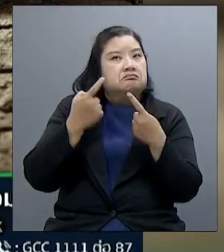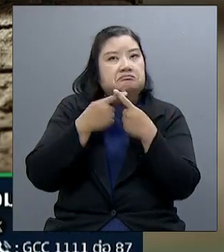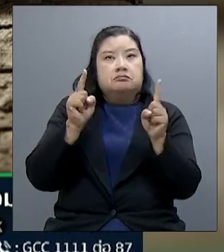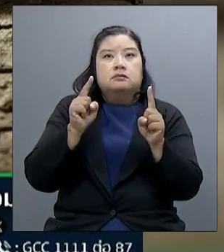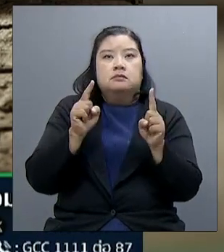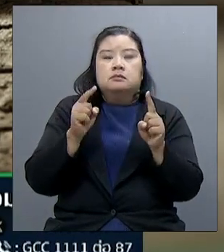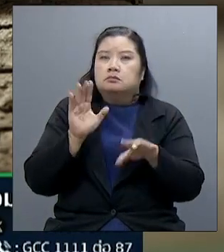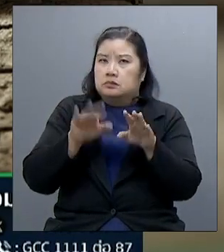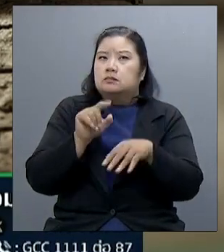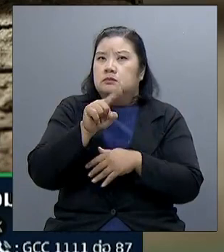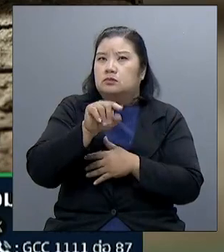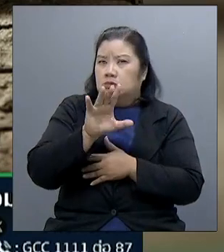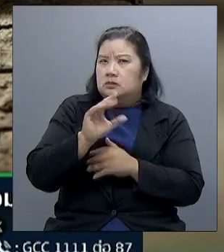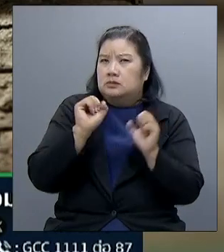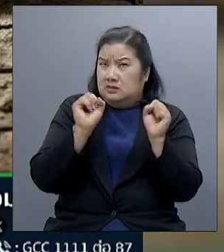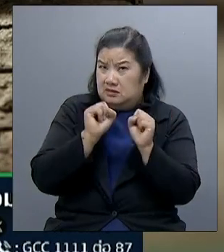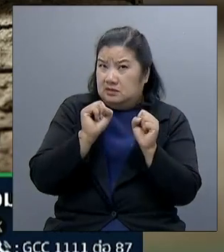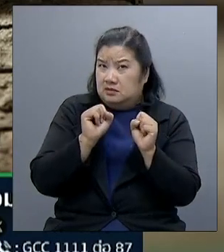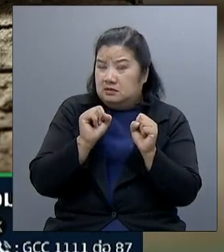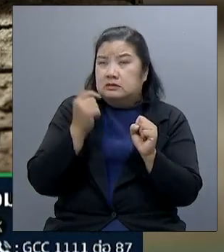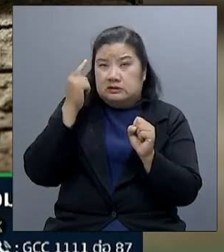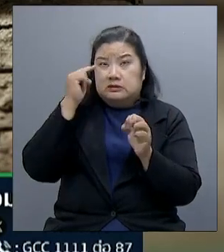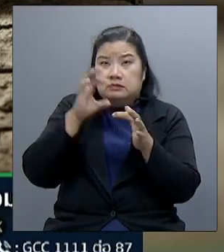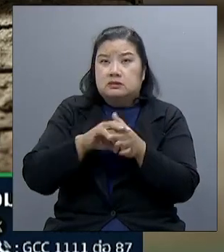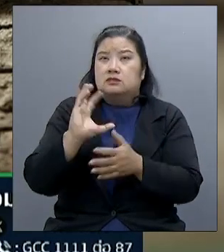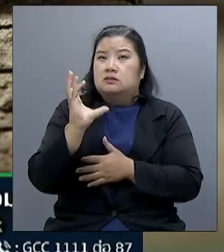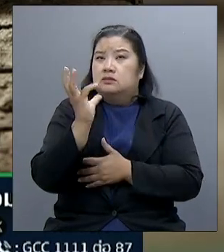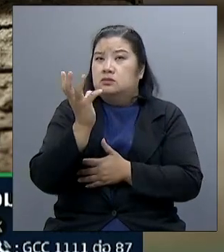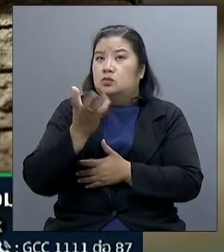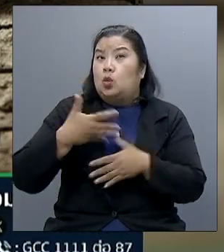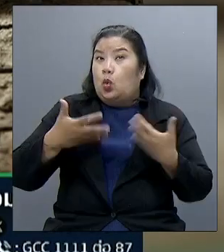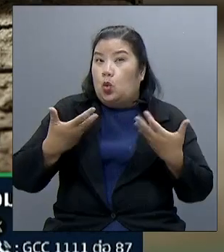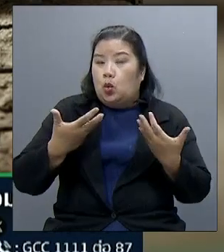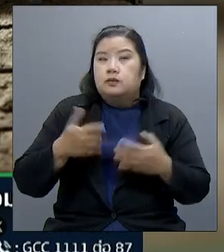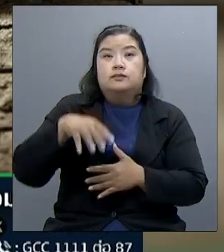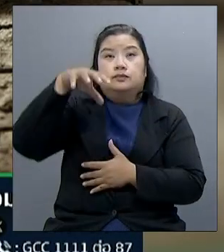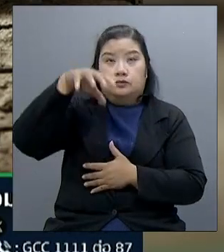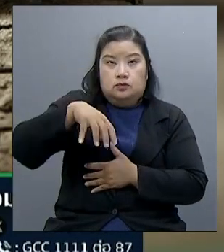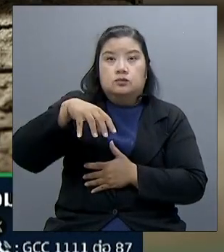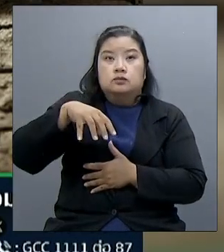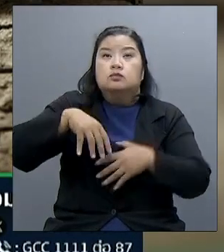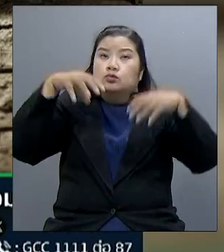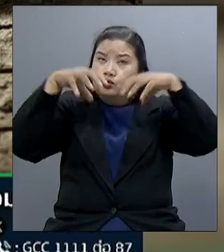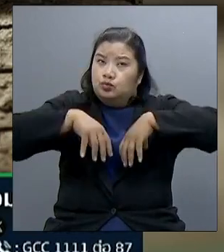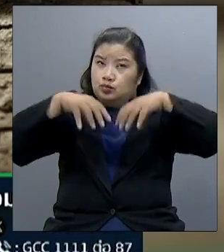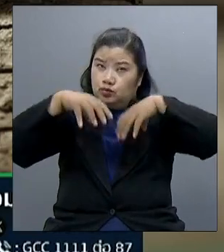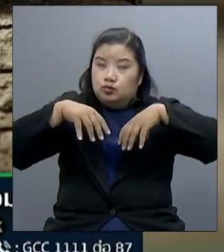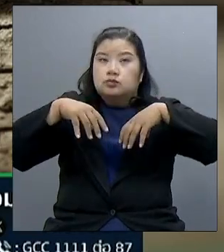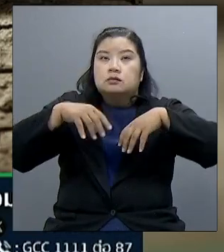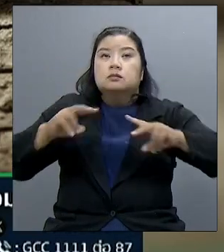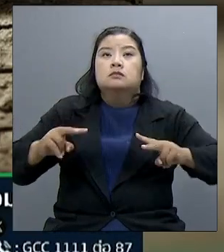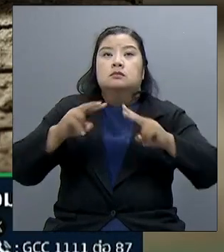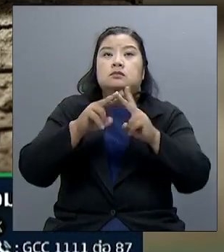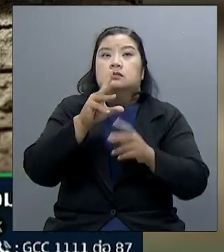ติอยที่ 1.5 องศาเซลเซีสเนองจากภาวะเอวนิโยค่ะทางกรมอุตุนิยงวทยากระทงดิจิทันเพื่เศษฐกิและสังคม